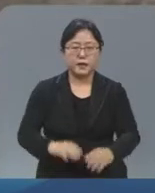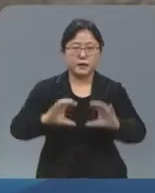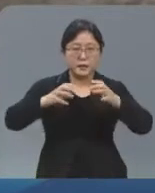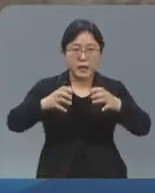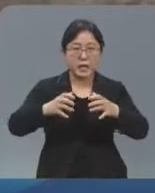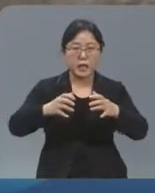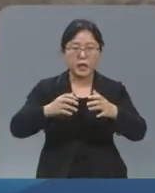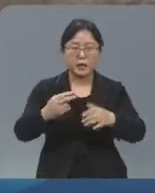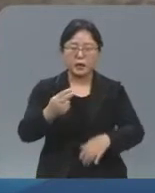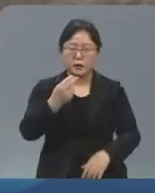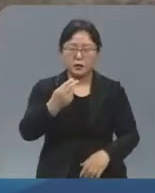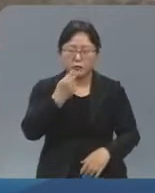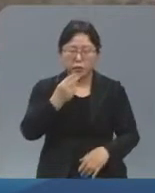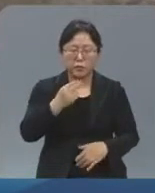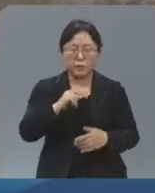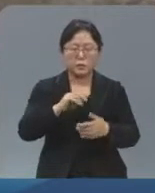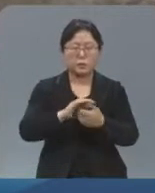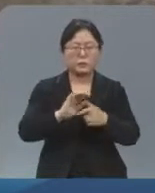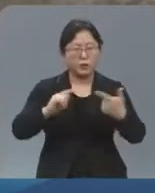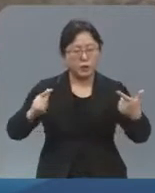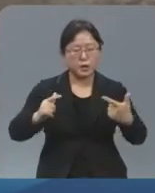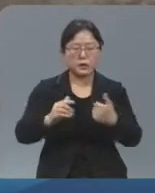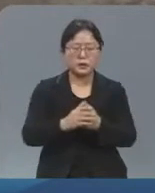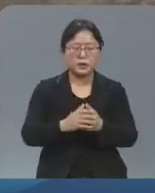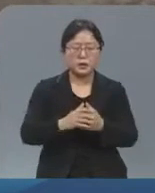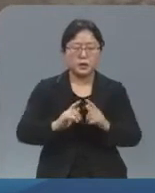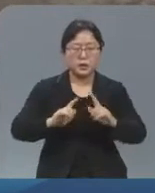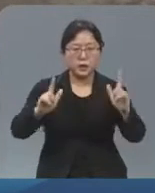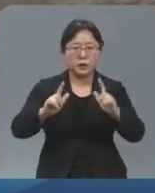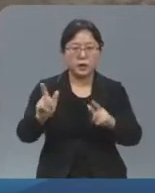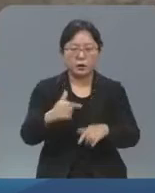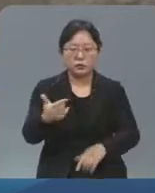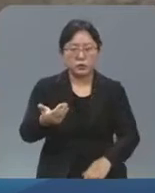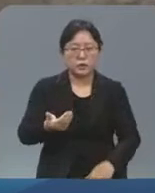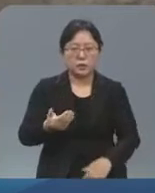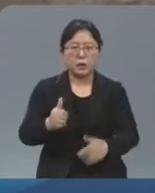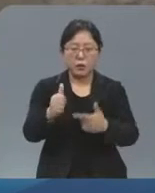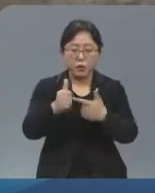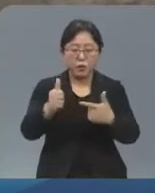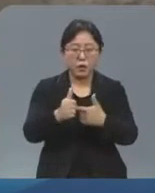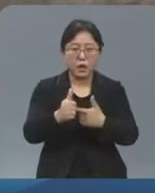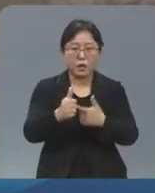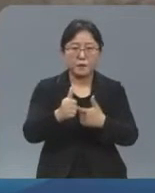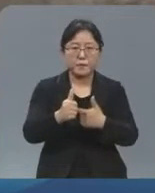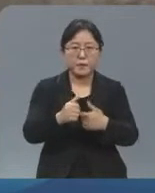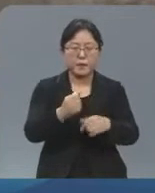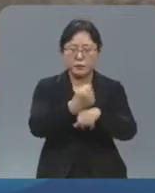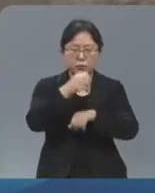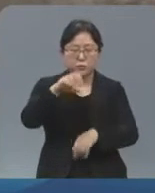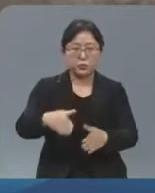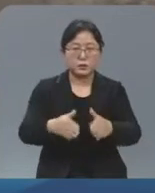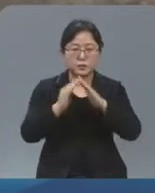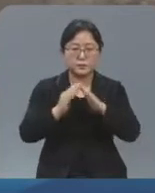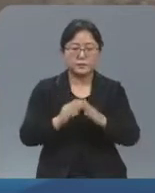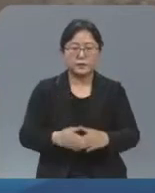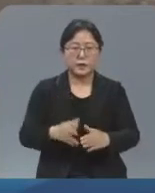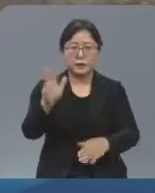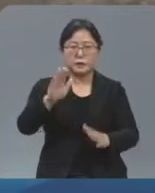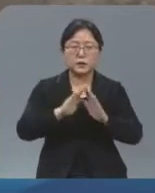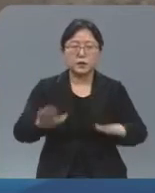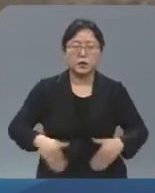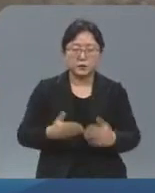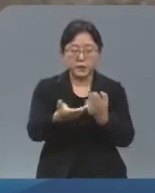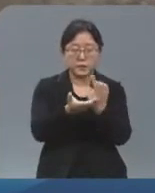세계 생물 다양성의 날을 하루 앞두고 목포시 고하도에 국립 호남권 생물자원관이 오늘 문을 열었습니다. 전남의